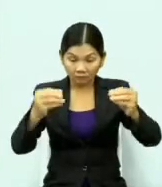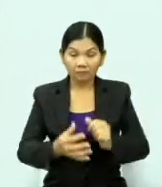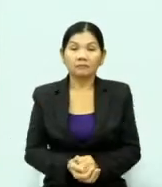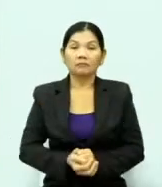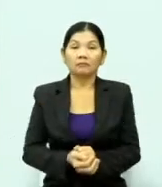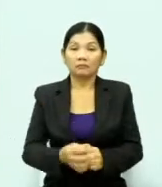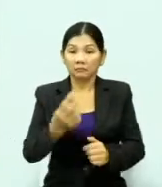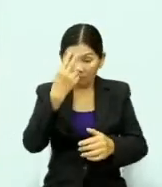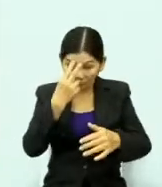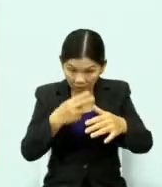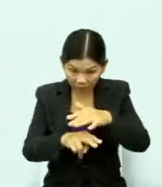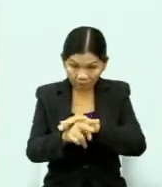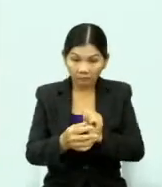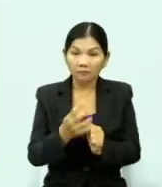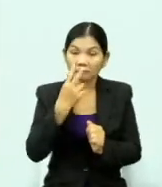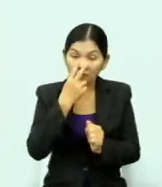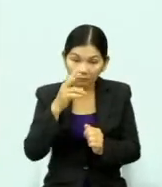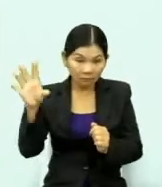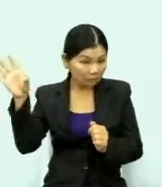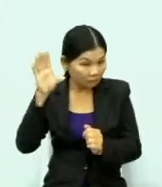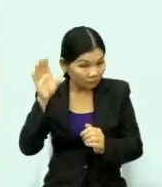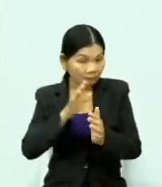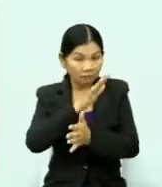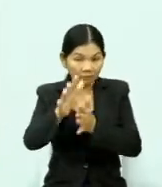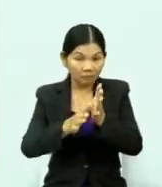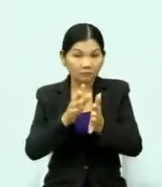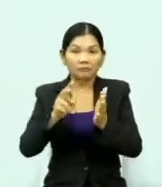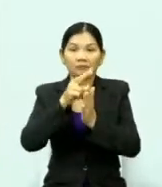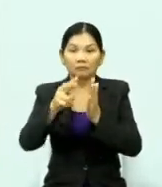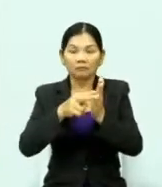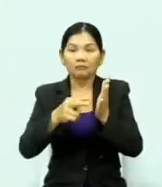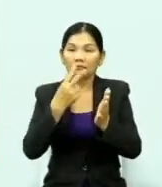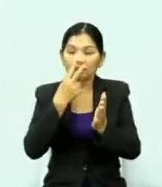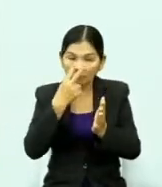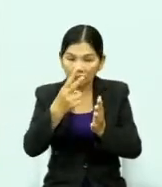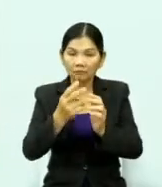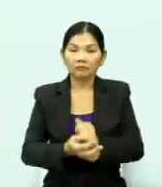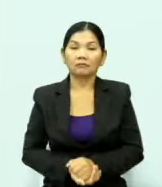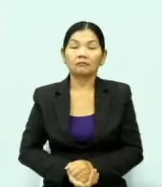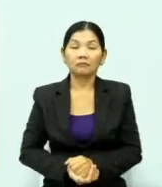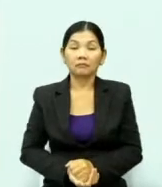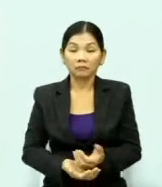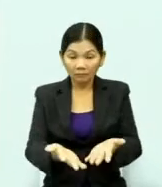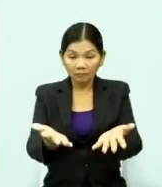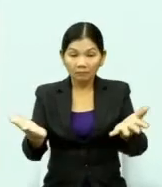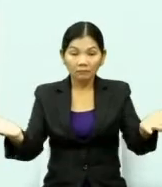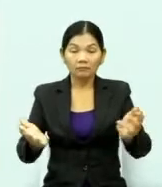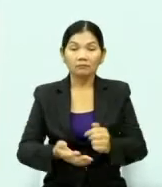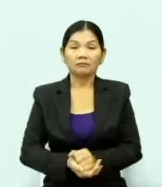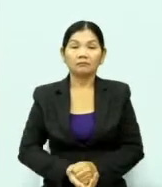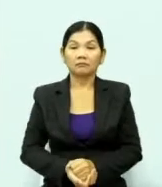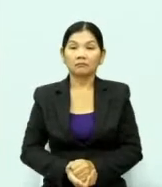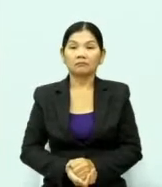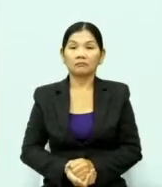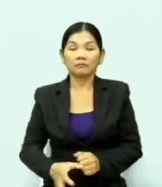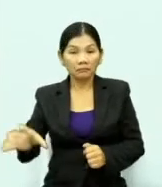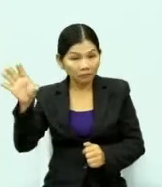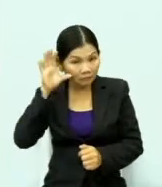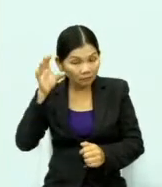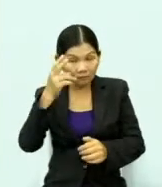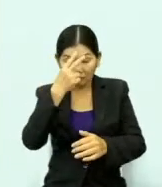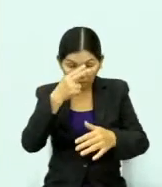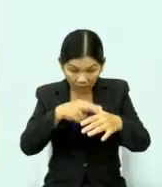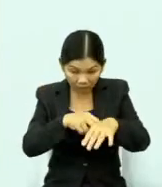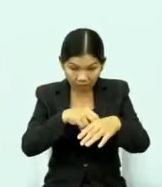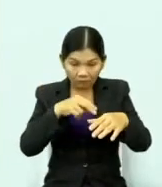Ấy lời con. Chà sẽ đắp nẹ cổ ăn ắt thật bát rương ở bà dưỡng. Chà chùn con. Bắt đầu bì con sẽ đắp hai con